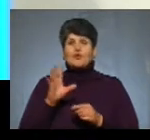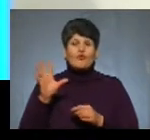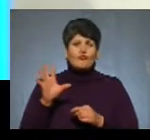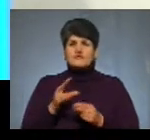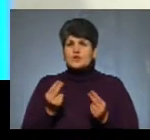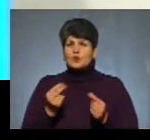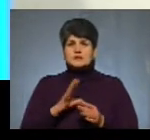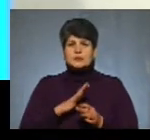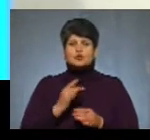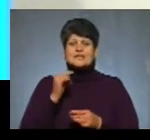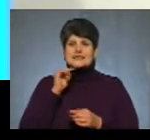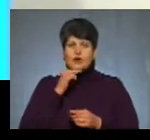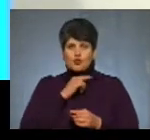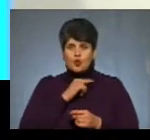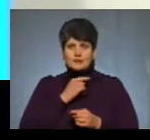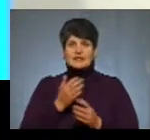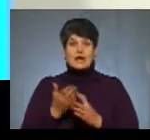будуть зекономлені від субсидії,